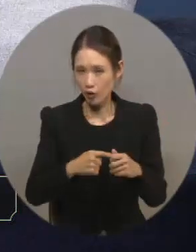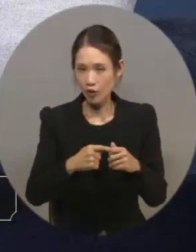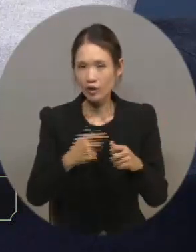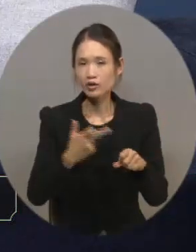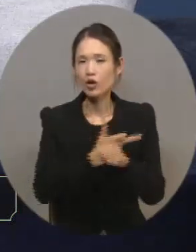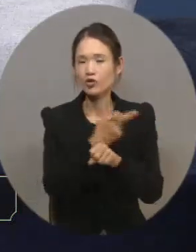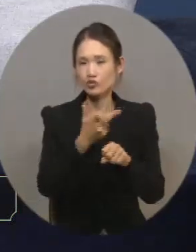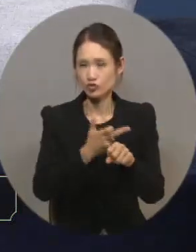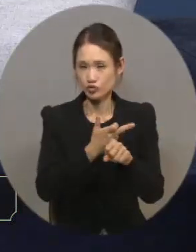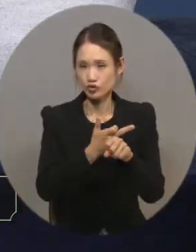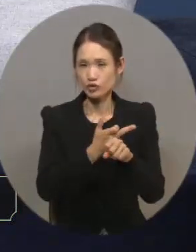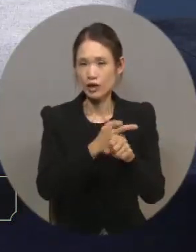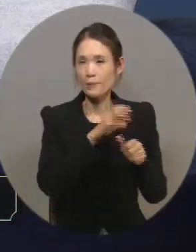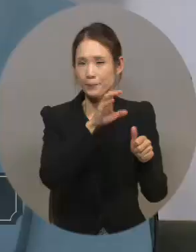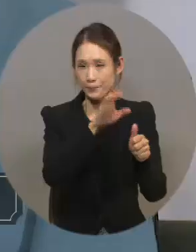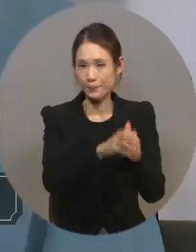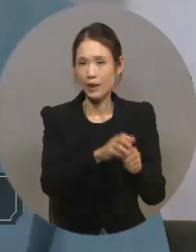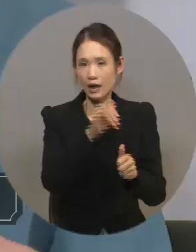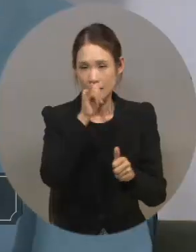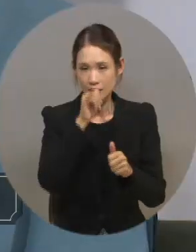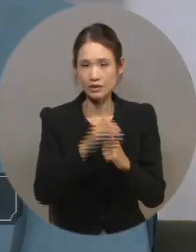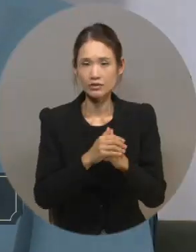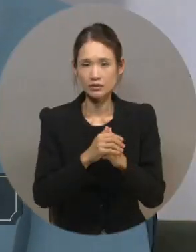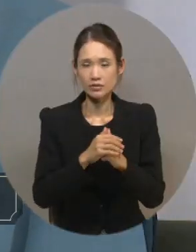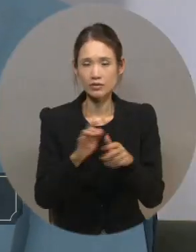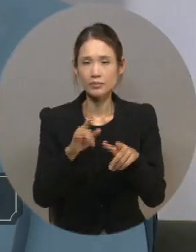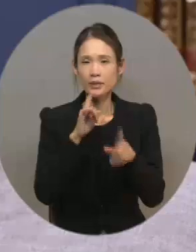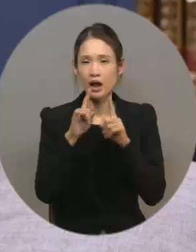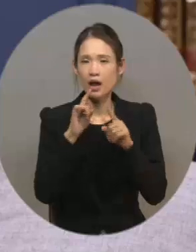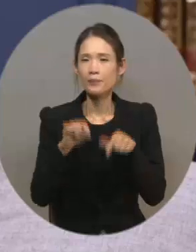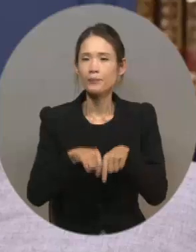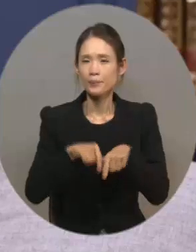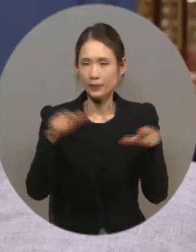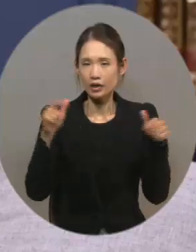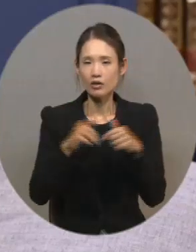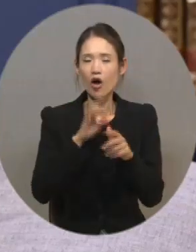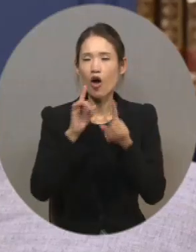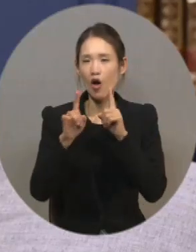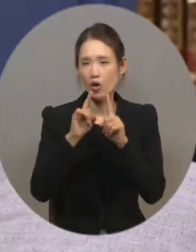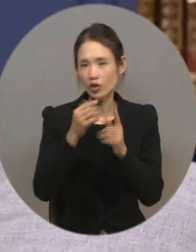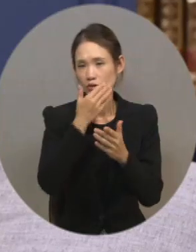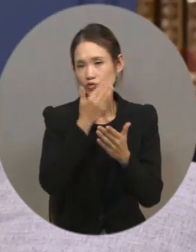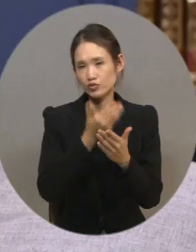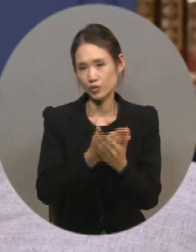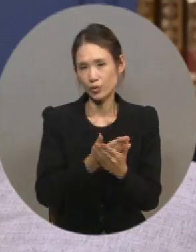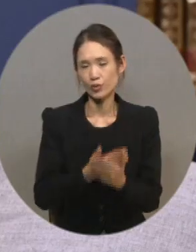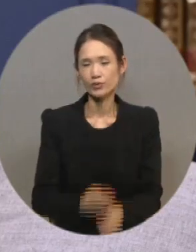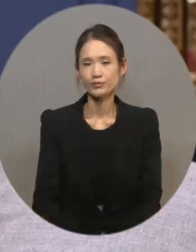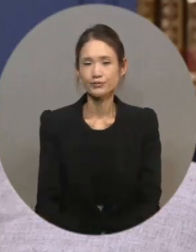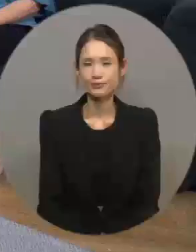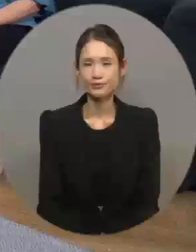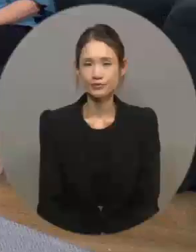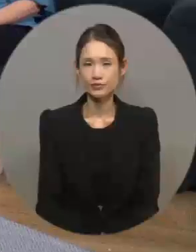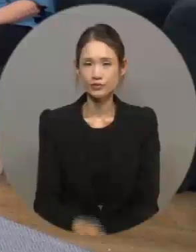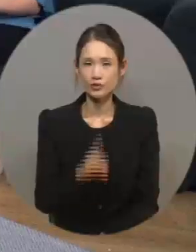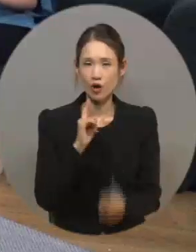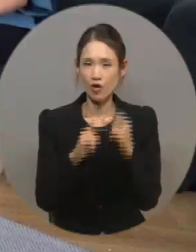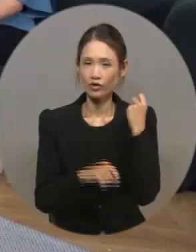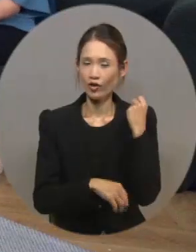12시간을 이렇게 배정을 해요. 그래야지 빨리 느니까. 언어가 굉장히 중요하군요. 그렇죠. 네. 또 언어 하면